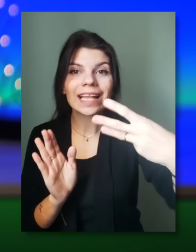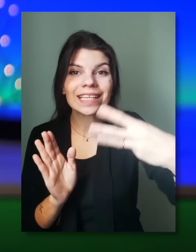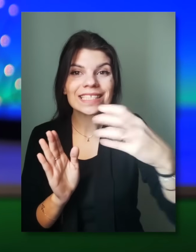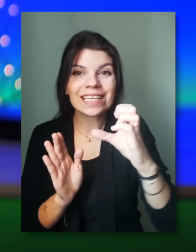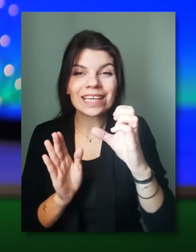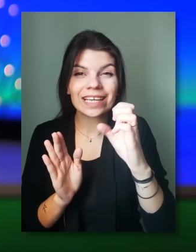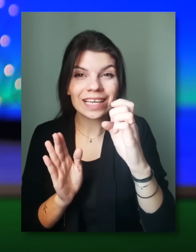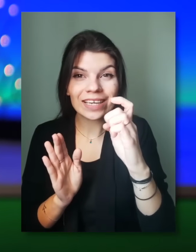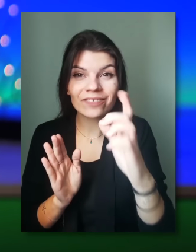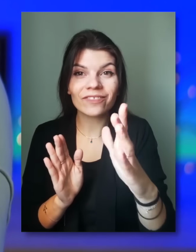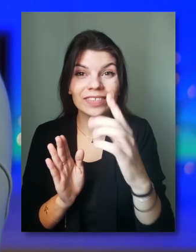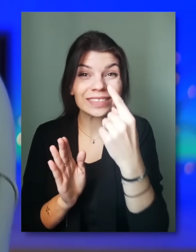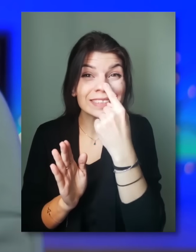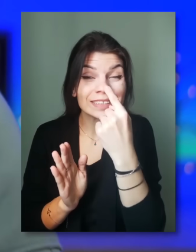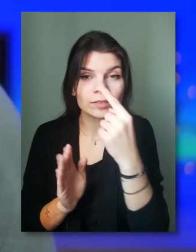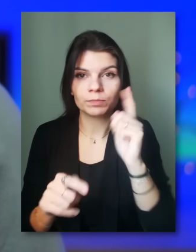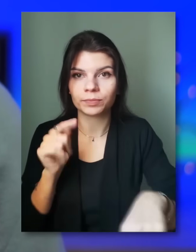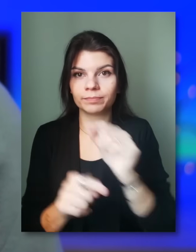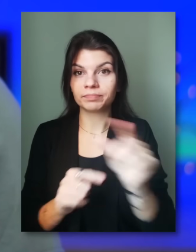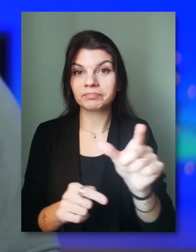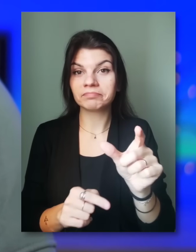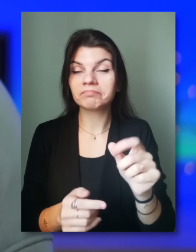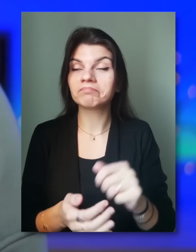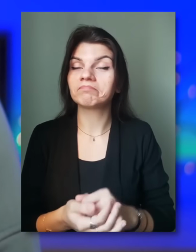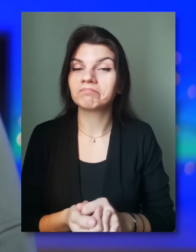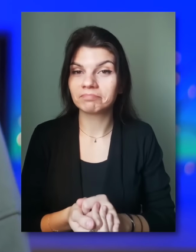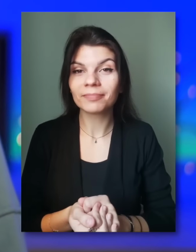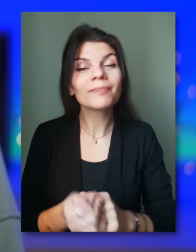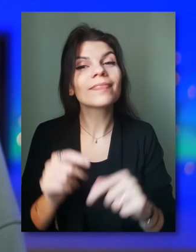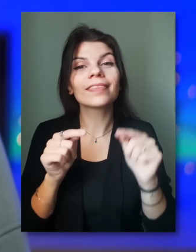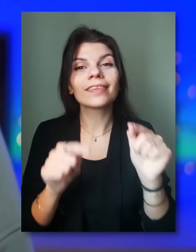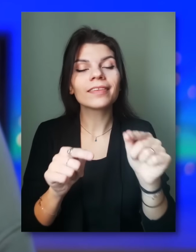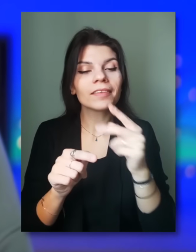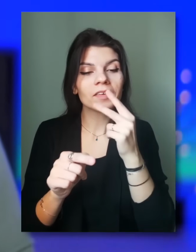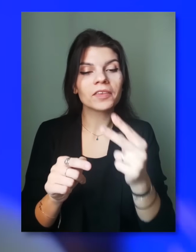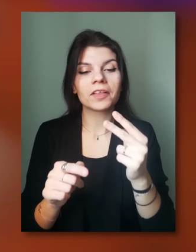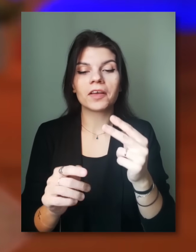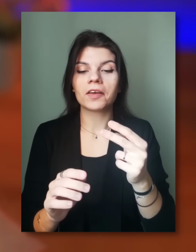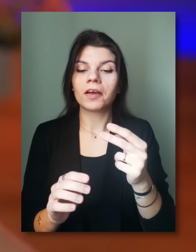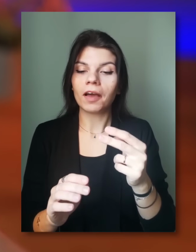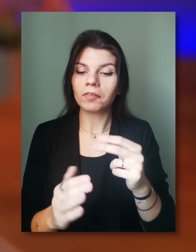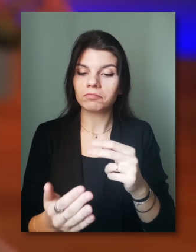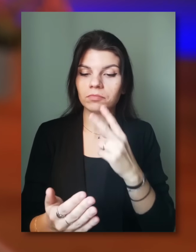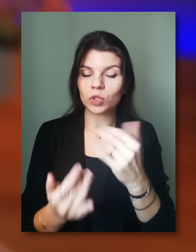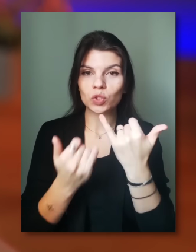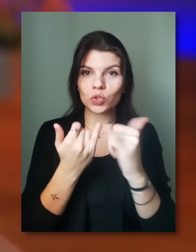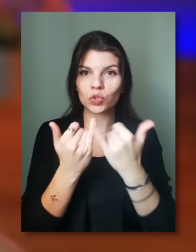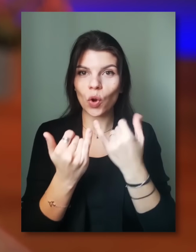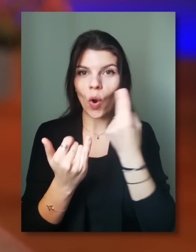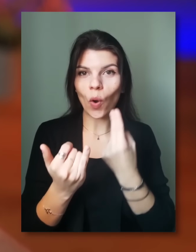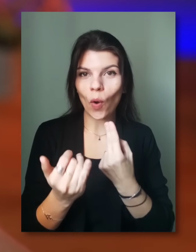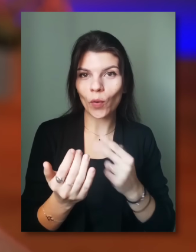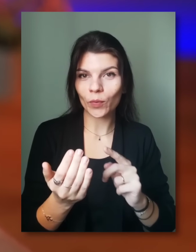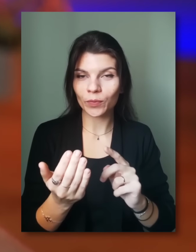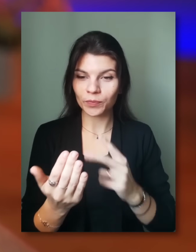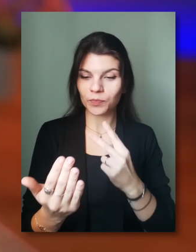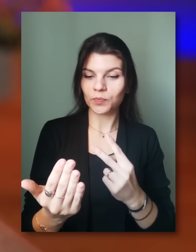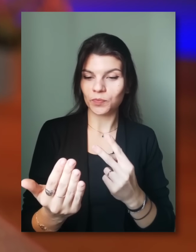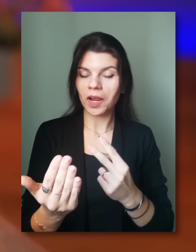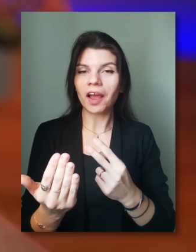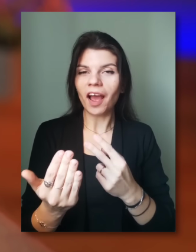хвилин.Аосьі самсмартфонздужевражаючимзовнішнімвиглядом. Жовтий